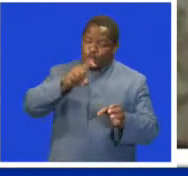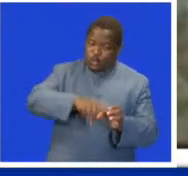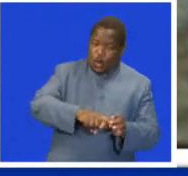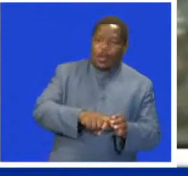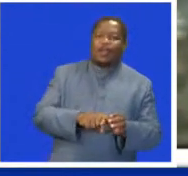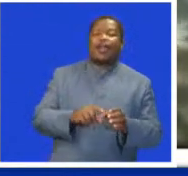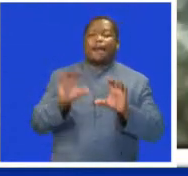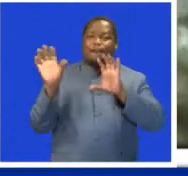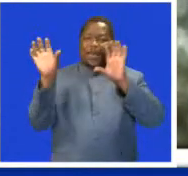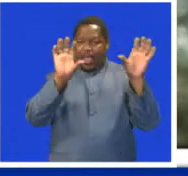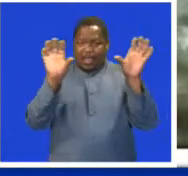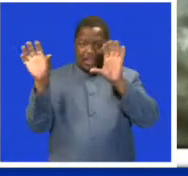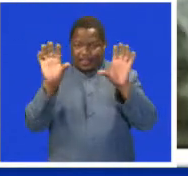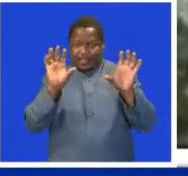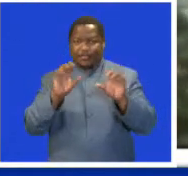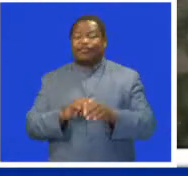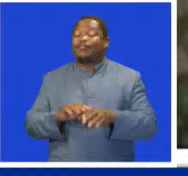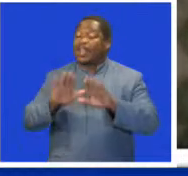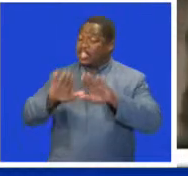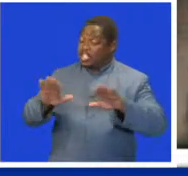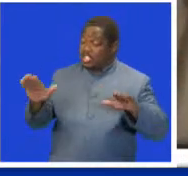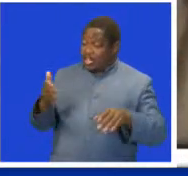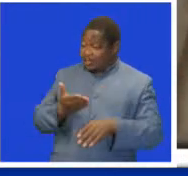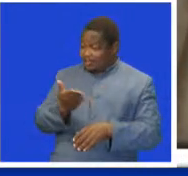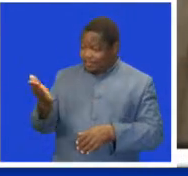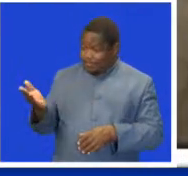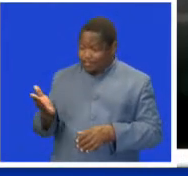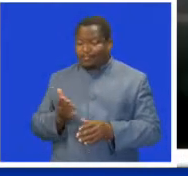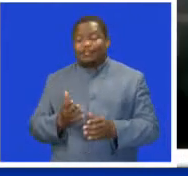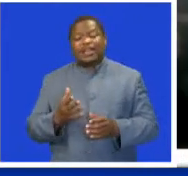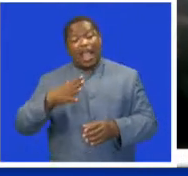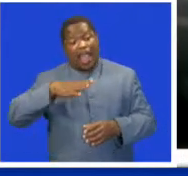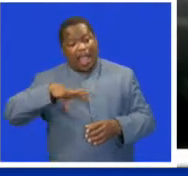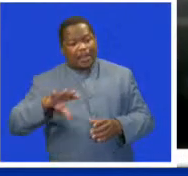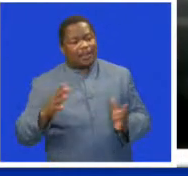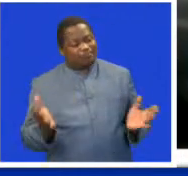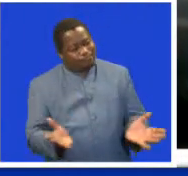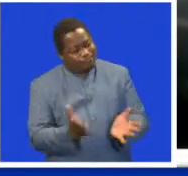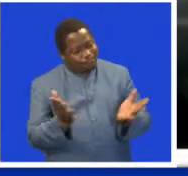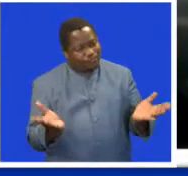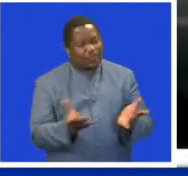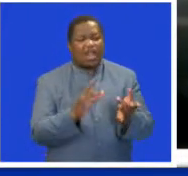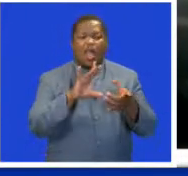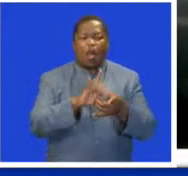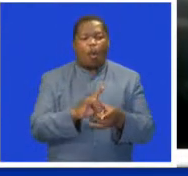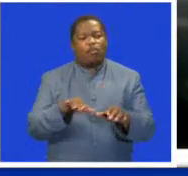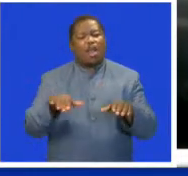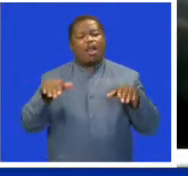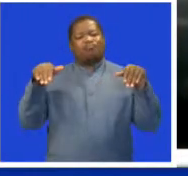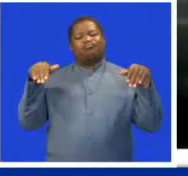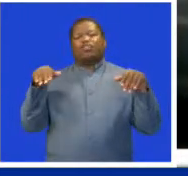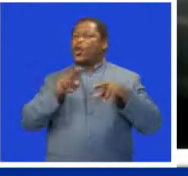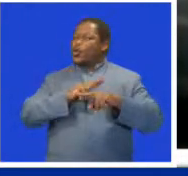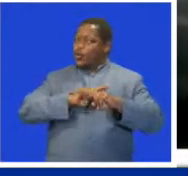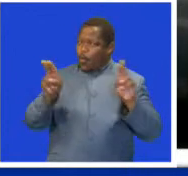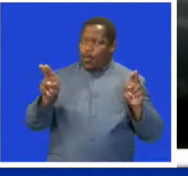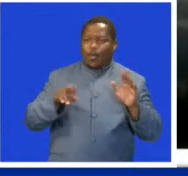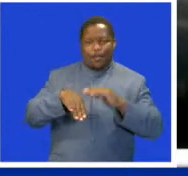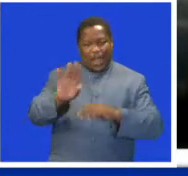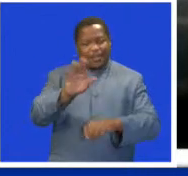bangahlali phansi kepha kube khona labakwentako ngetandla tabo lokufaka ikhathi kulima tingathe njengoba emathuba